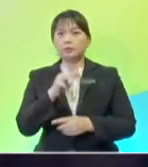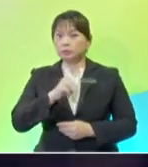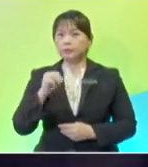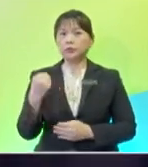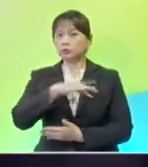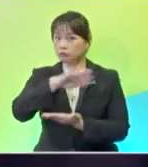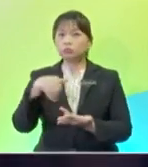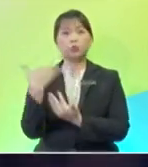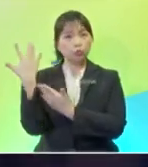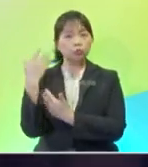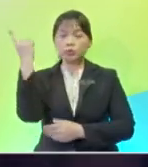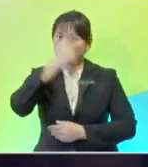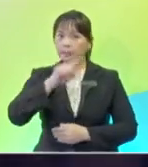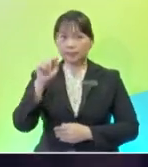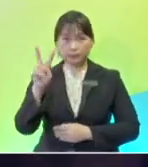dah